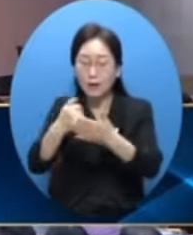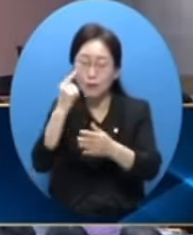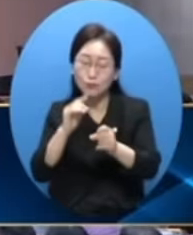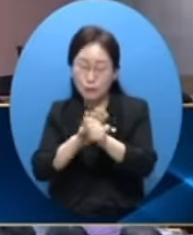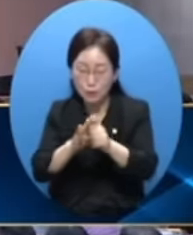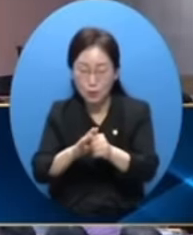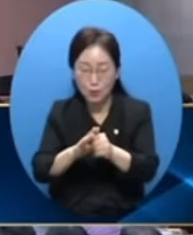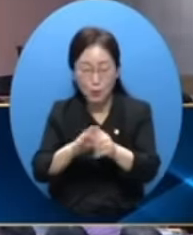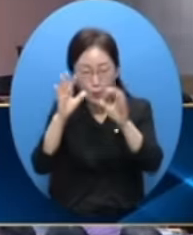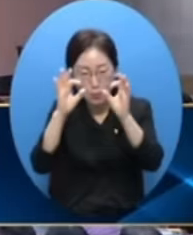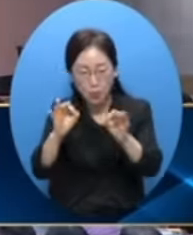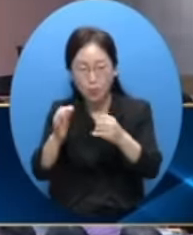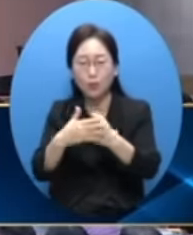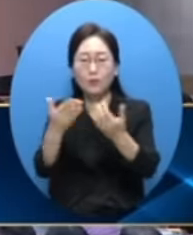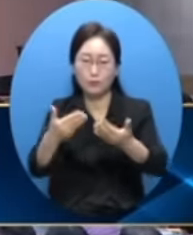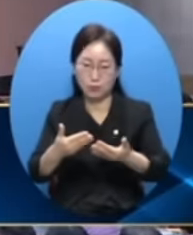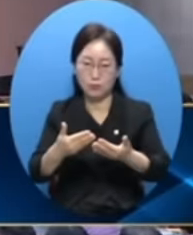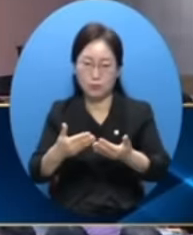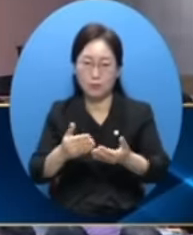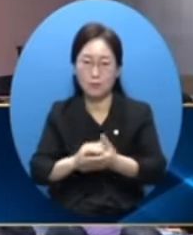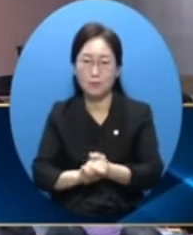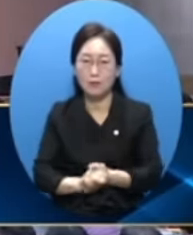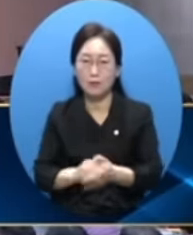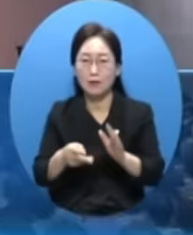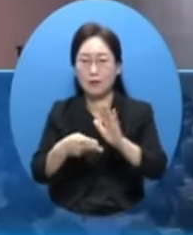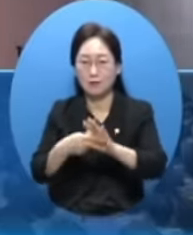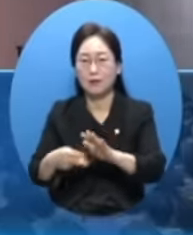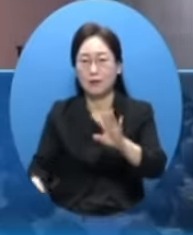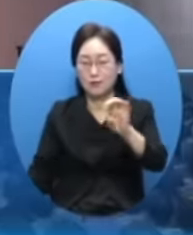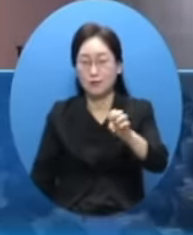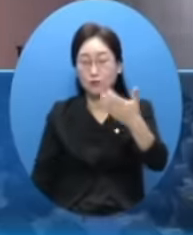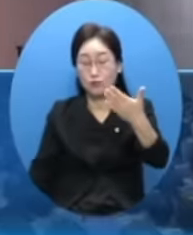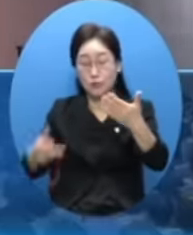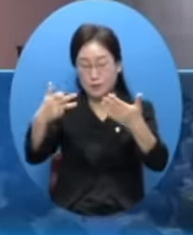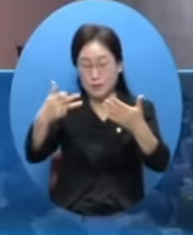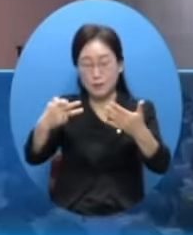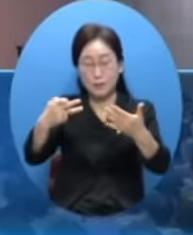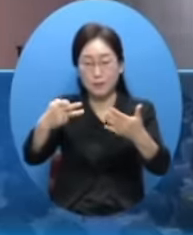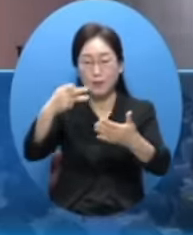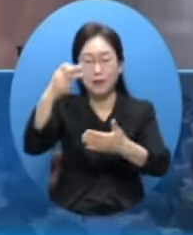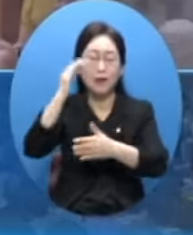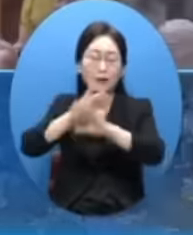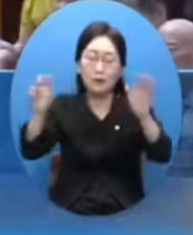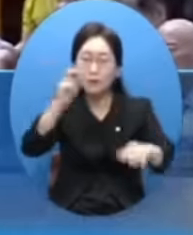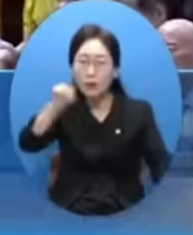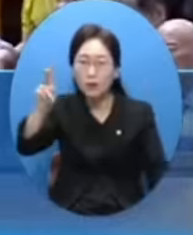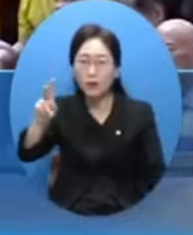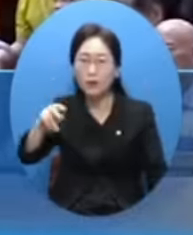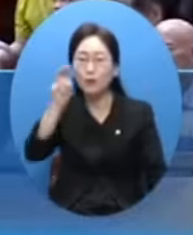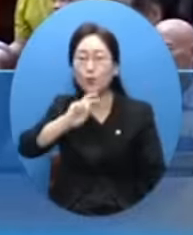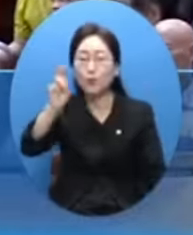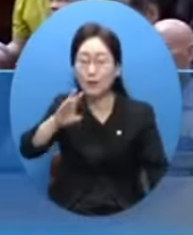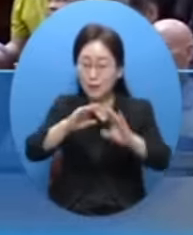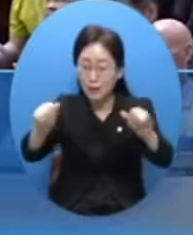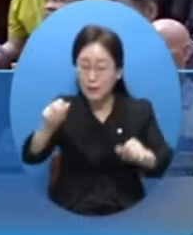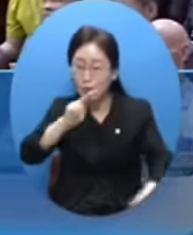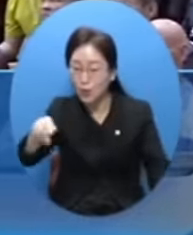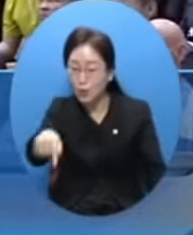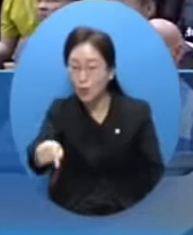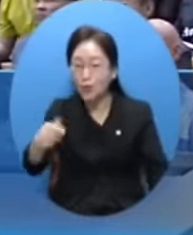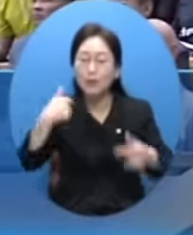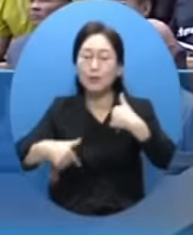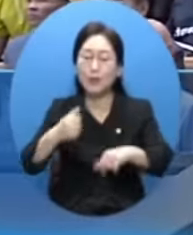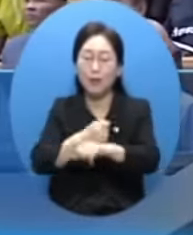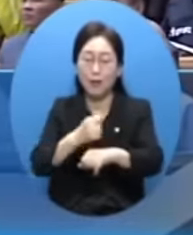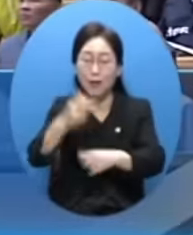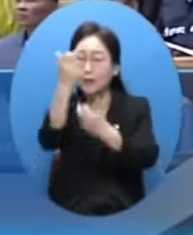계신다고 말씀합니다. 이사야 49장 13절입니다 하늘이여 노래하라, 땅이여 기뻐하라,